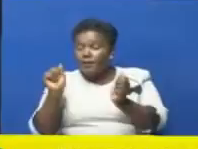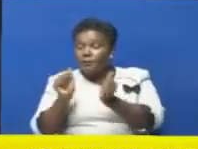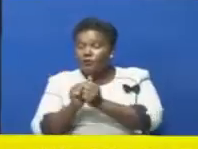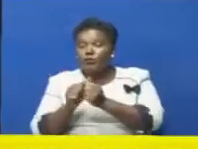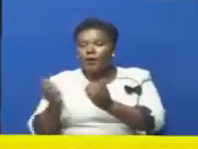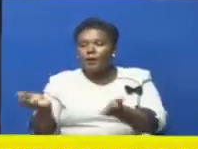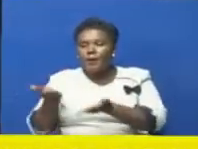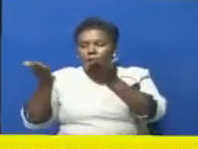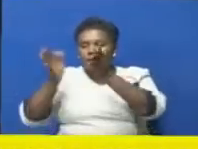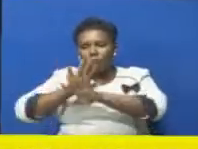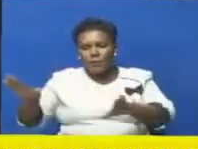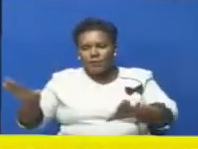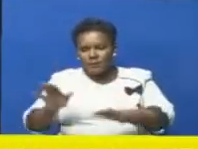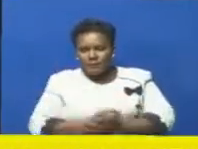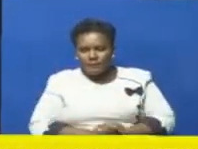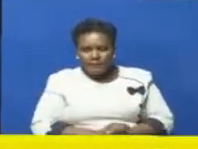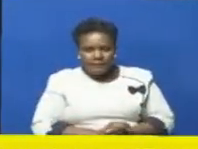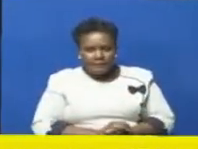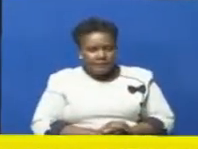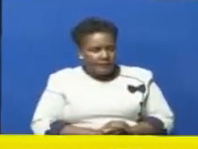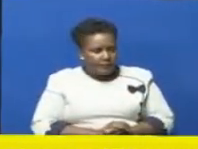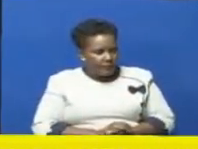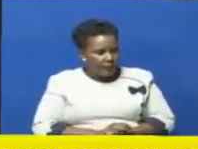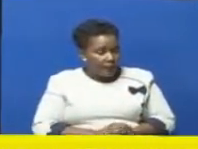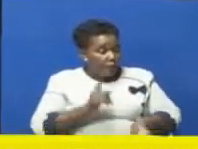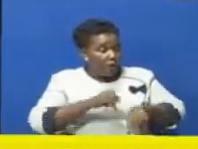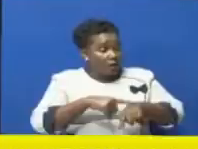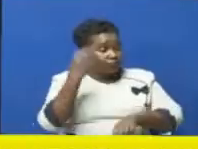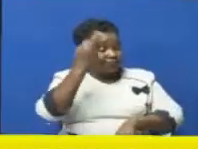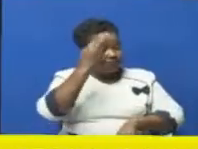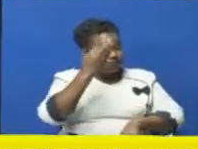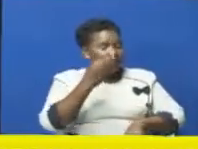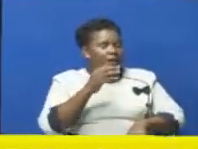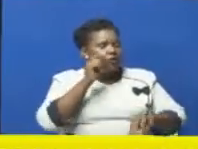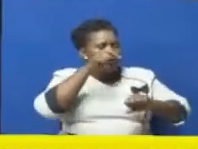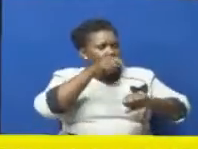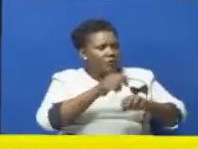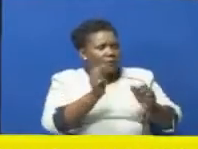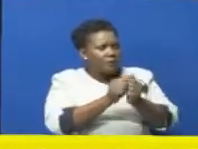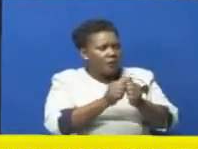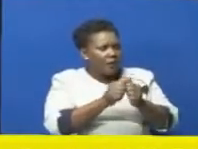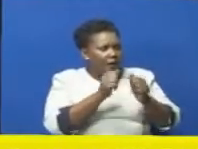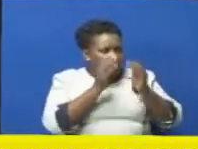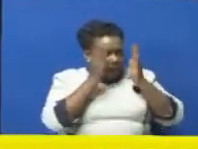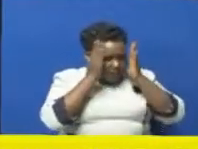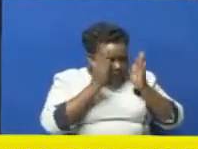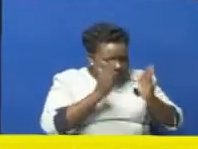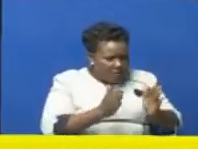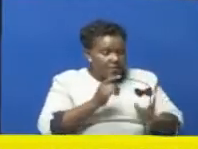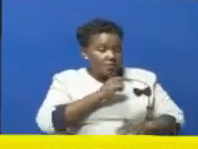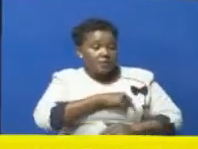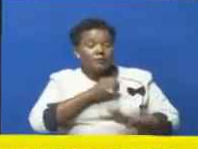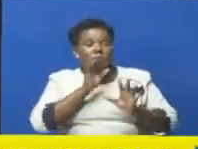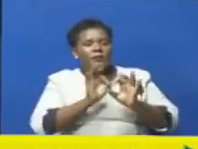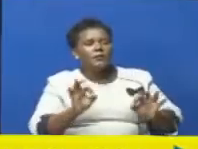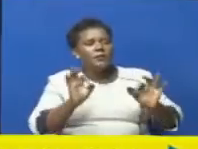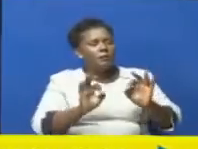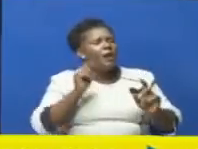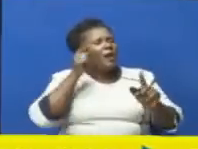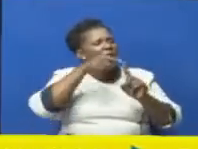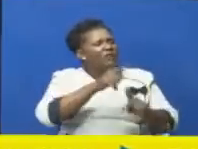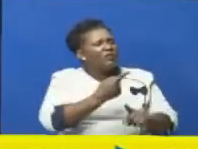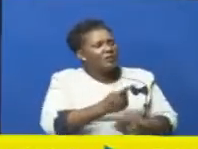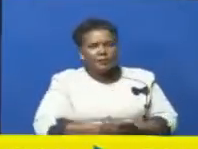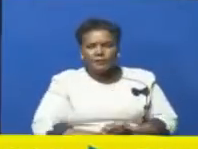katika nasaha zako katika baraza la Maulidi uligusia tabia njema na maadili mema kwa waumini wa dini ya Kiislamu. Ulikuwa unakusudia nini hapo?